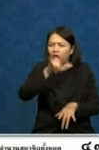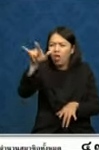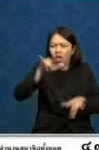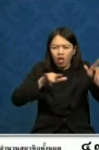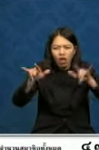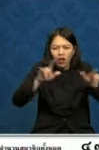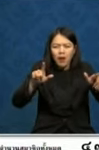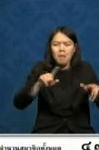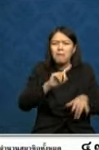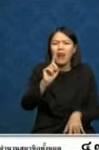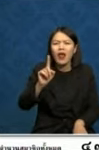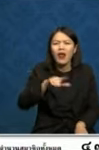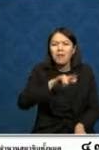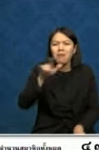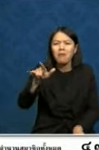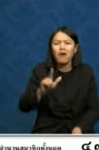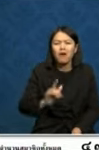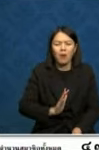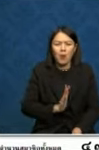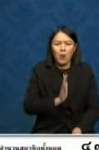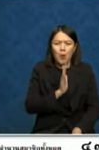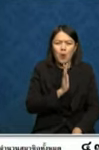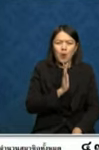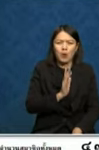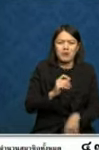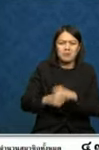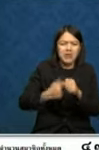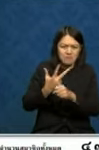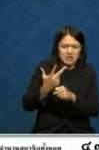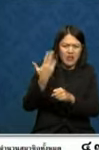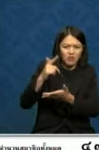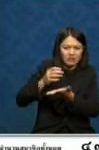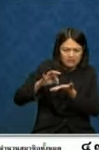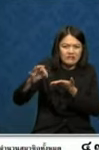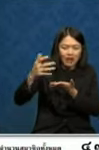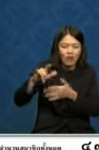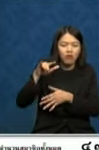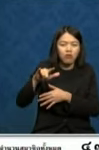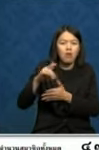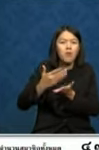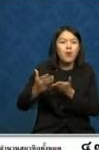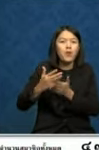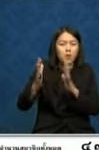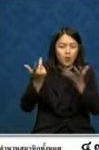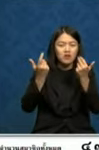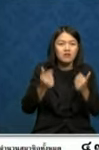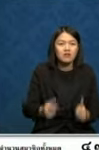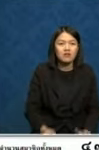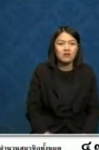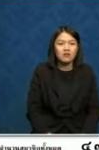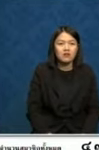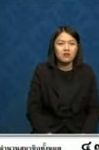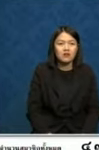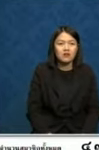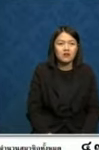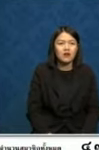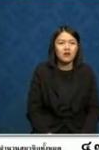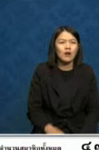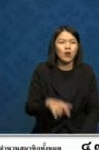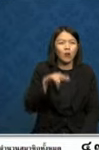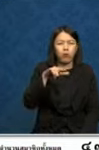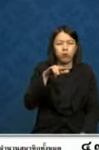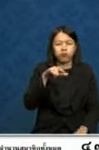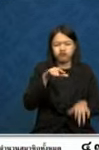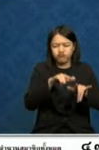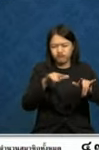จท่านจะบินไปไหนครับเครื่องบิน VVIP ล่าสุดก็เพิ่งซื้อเมื่อ3ปีที่แล้วเพิ่งผ่อนเสร็จเองเรามีเครื่องบินเยอะขนาด